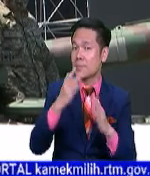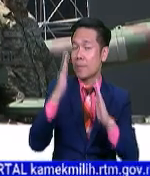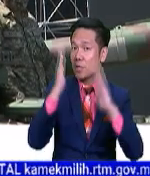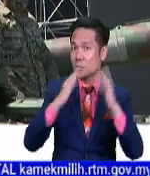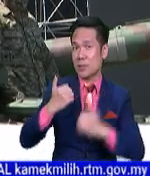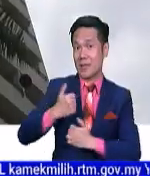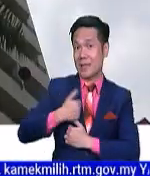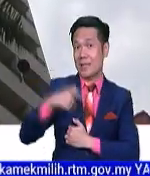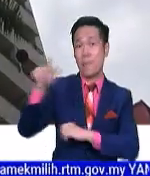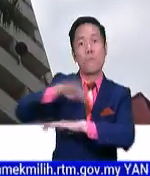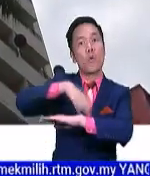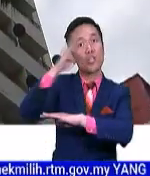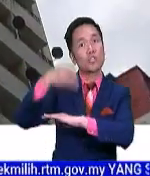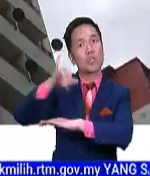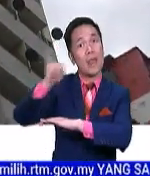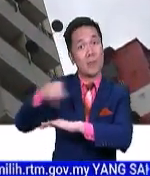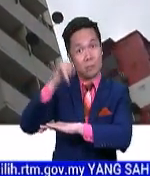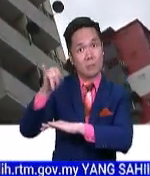Jalil.